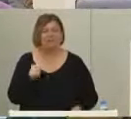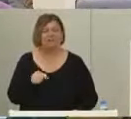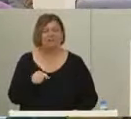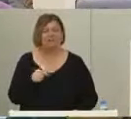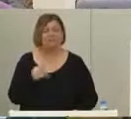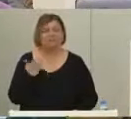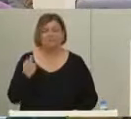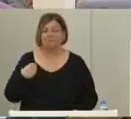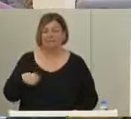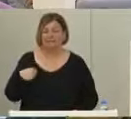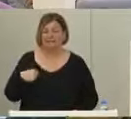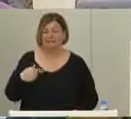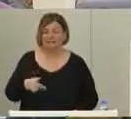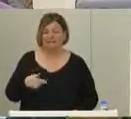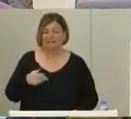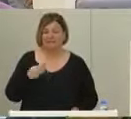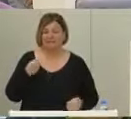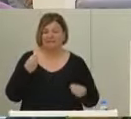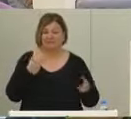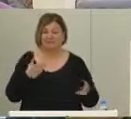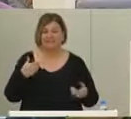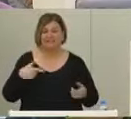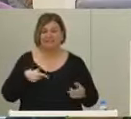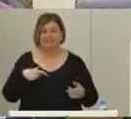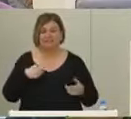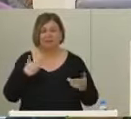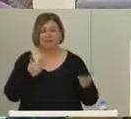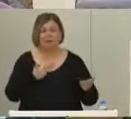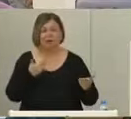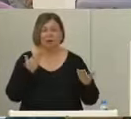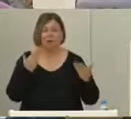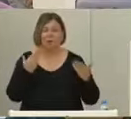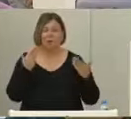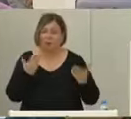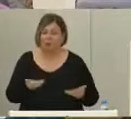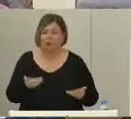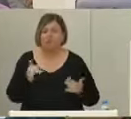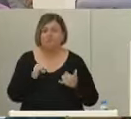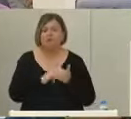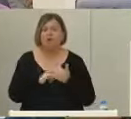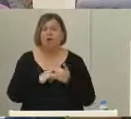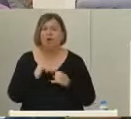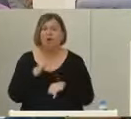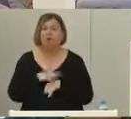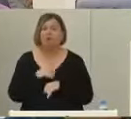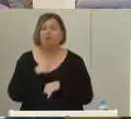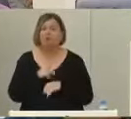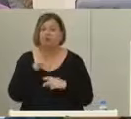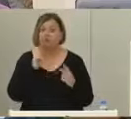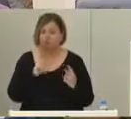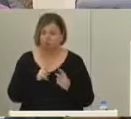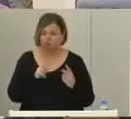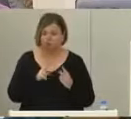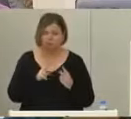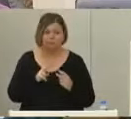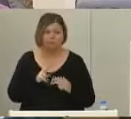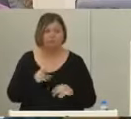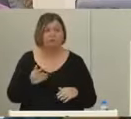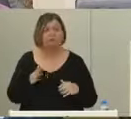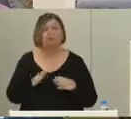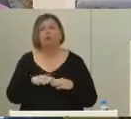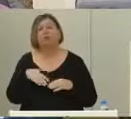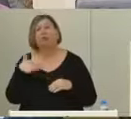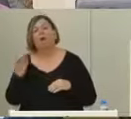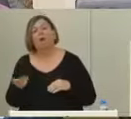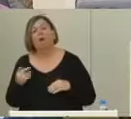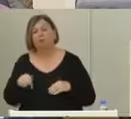sanki pazartesi günü verdiğimiz İzmir'e bir önergesini kabul edip salı günü komisyonda görüşüp ondan sonra